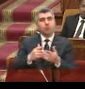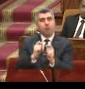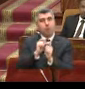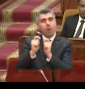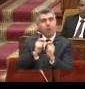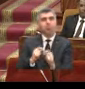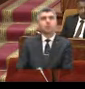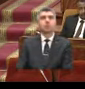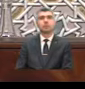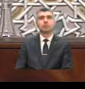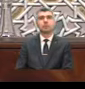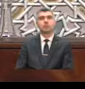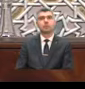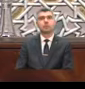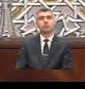وشكرا لكم.